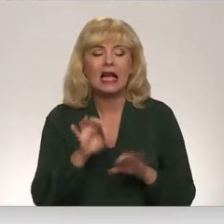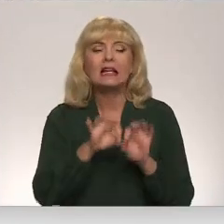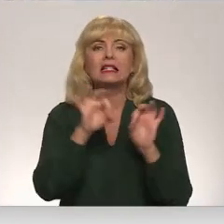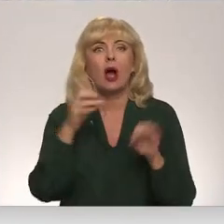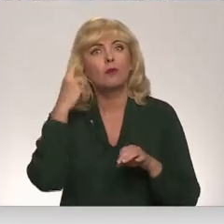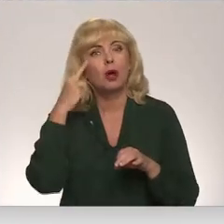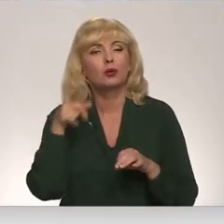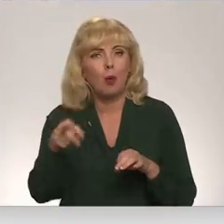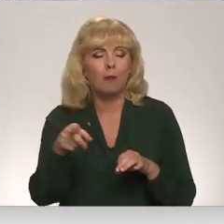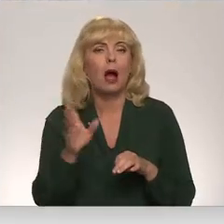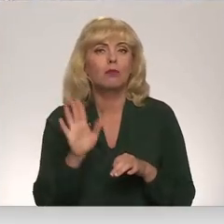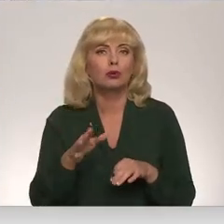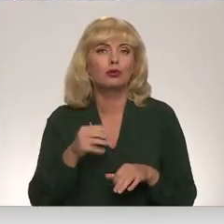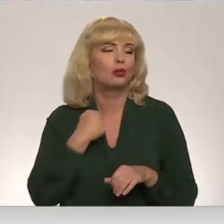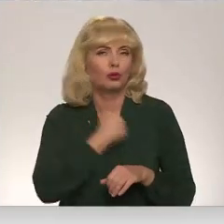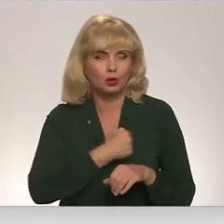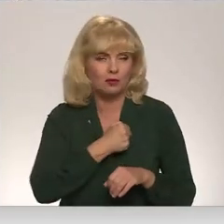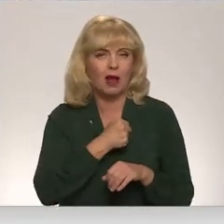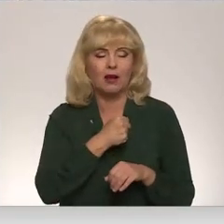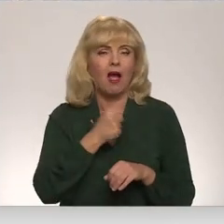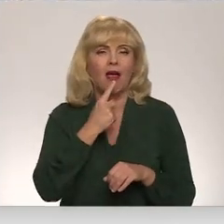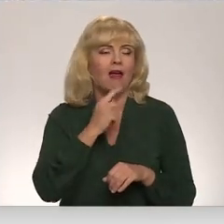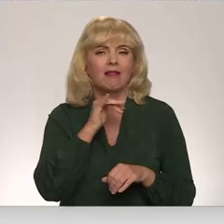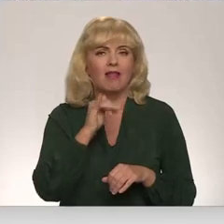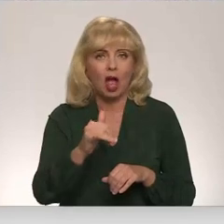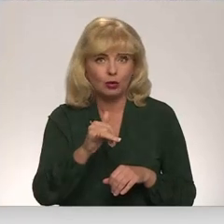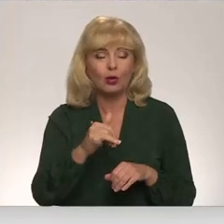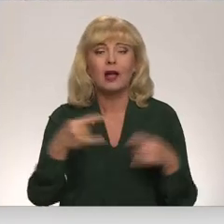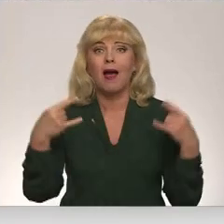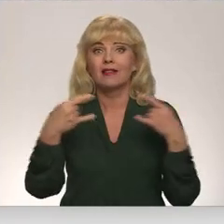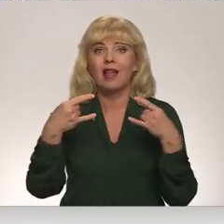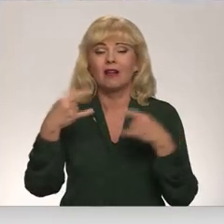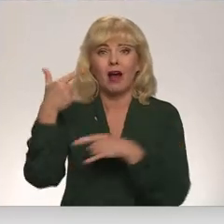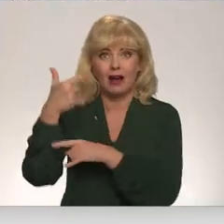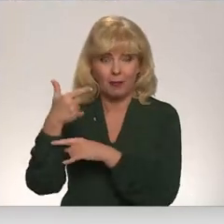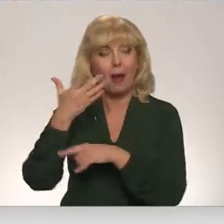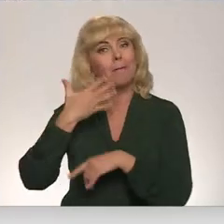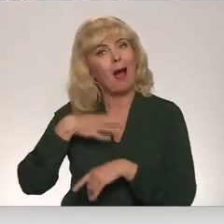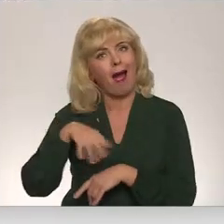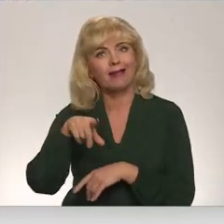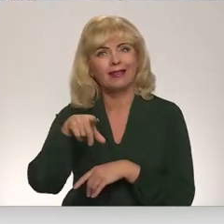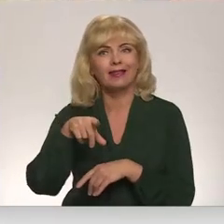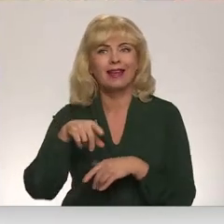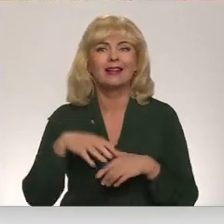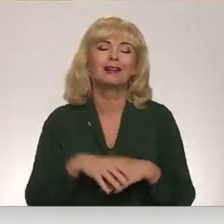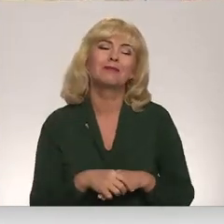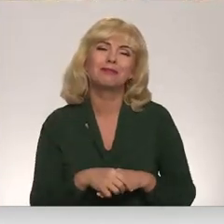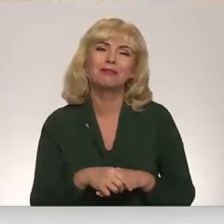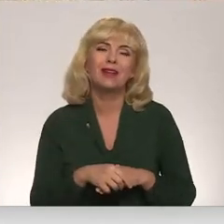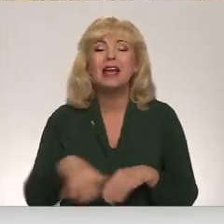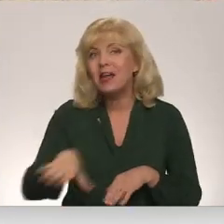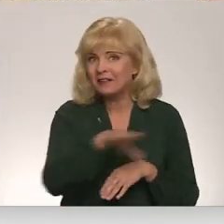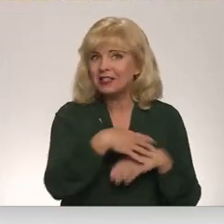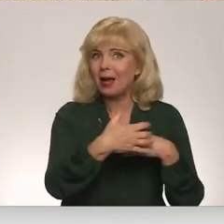tiem kaķiem, kurš... Nelaidīs sev klāt. Katrā ziņā televīzijas kamera laika viņam patīk. Viņam, jā.